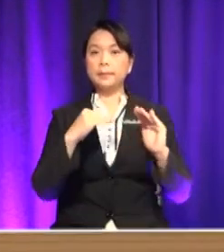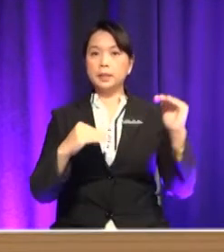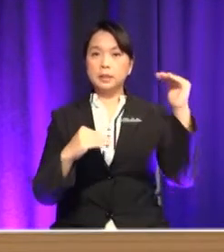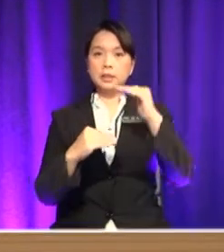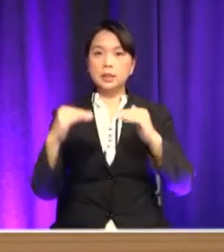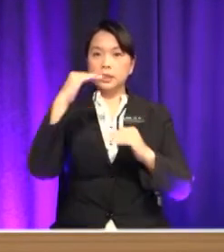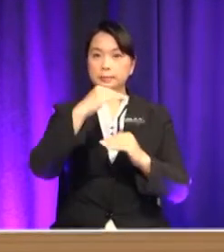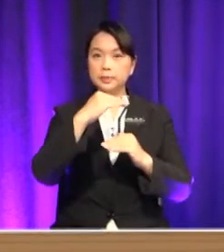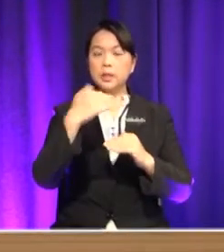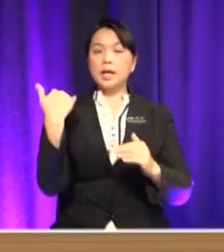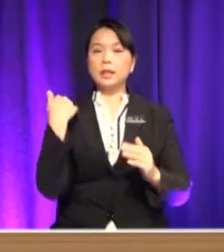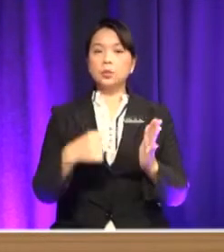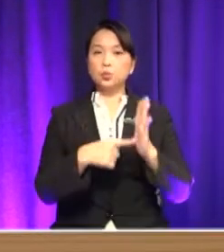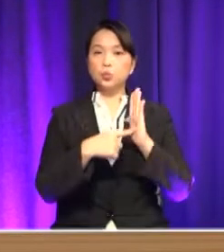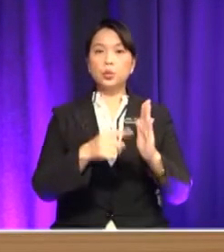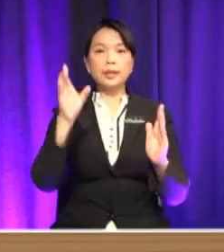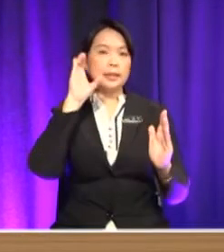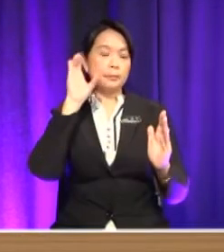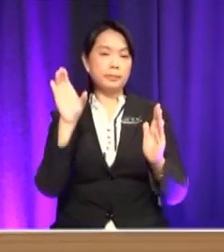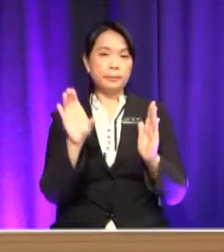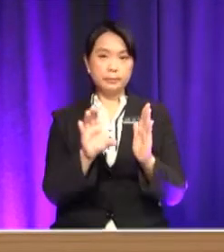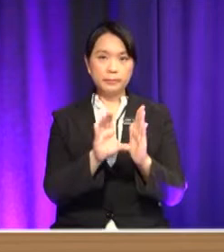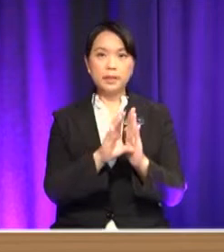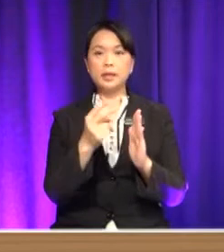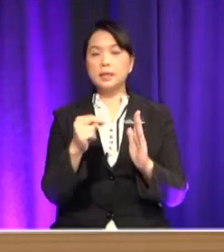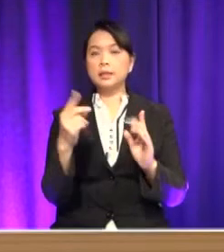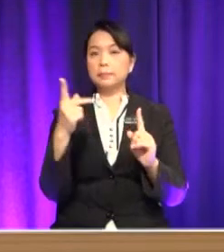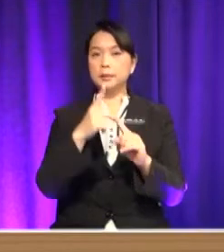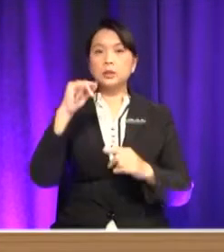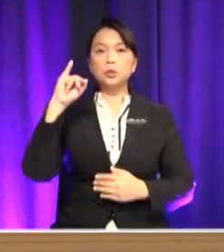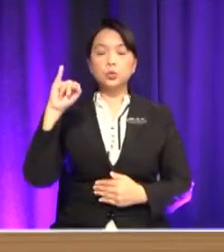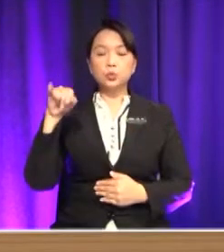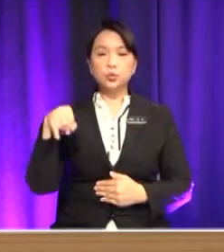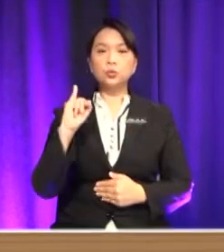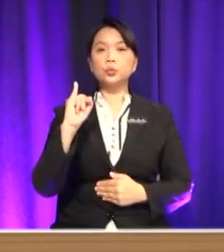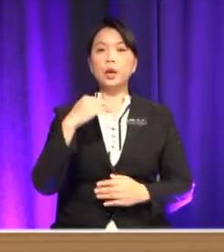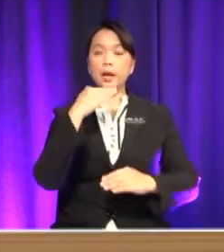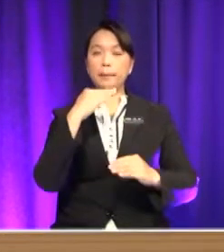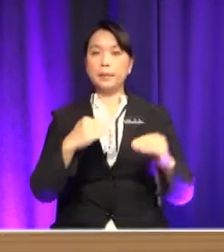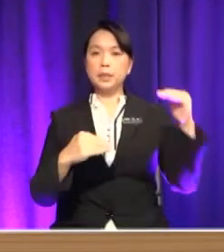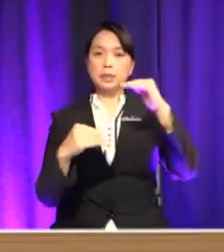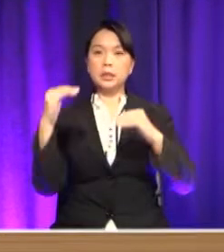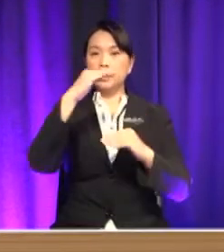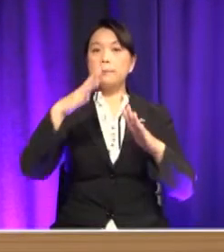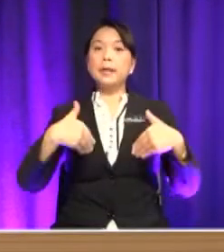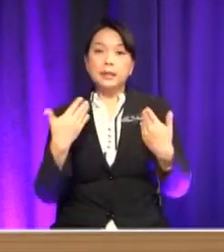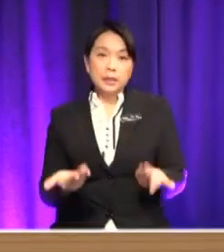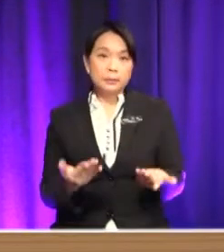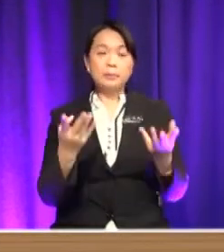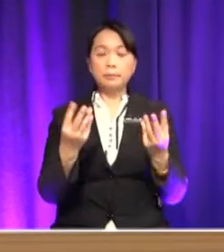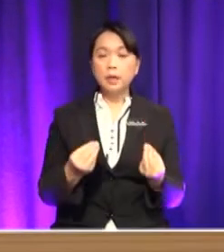dia memberi gambaran khusus kepada jurubina bagaimanakah skop pembinaan yang akan dibuat di